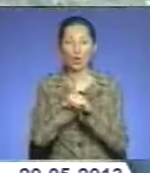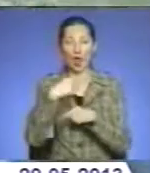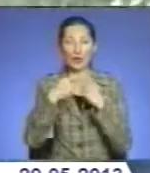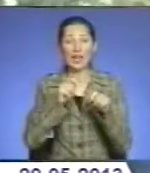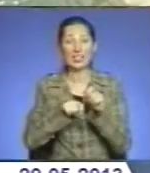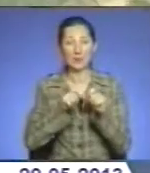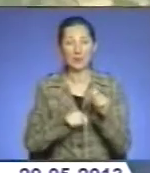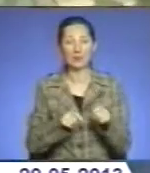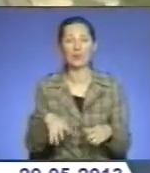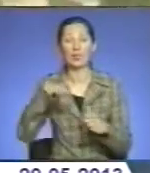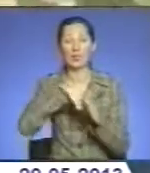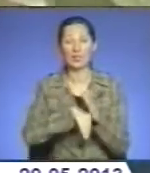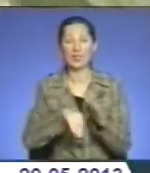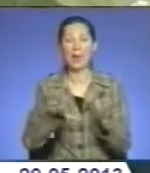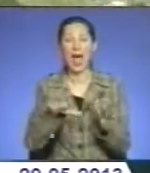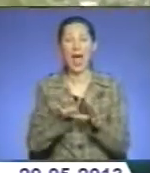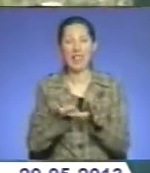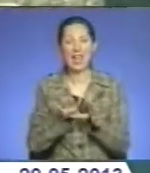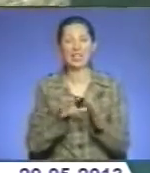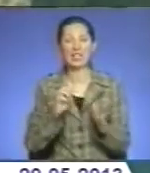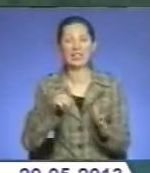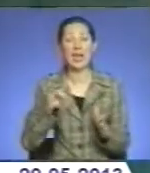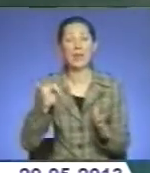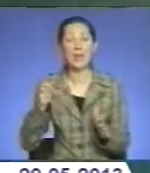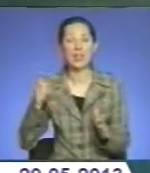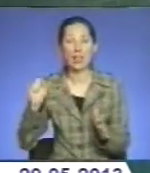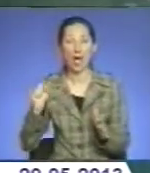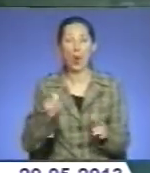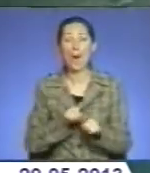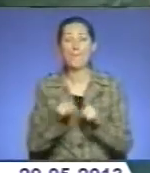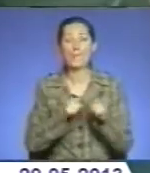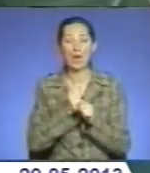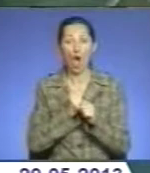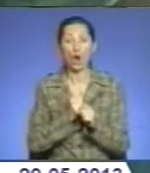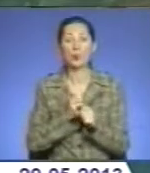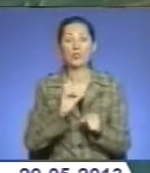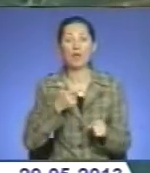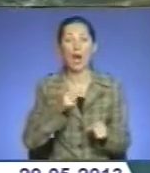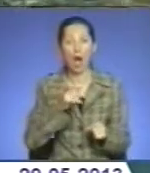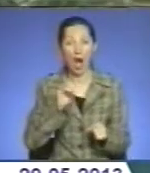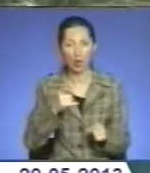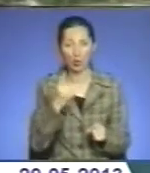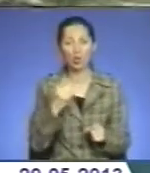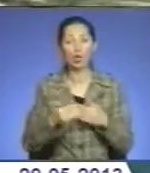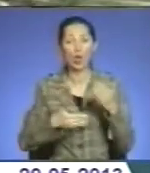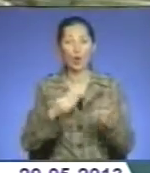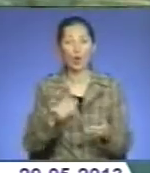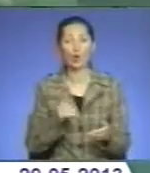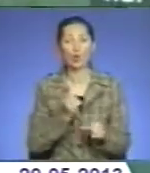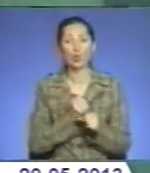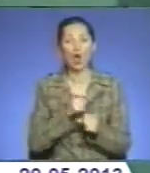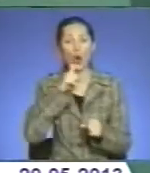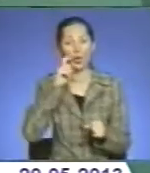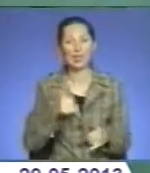Зведення LNG-терміналу по прийому та переробці скрапленого газу – це ще один крок, до якого вдалась Україна заради енергетичної та